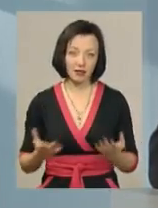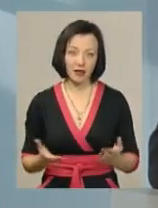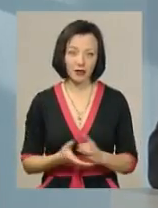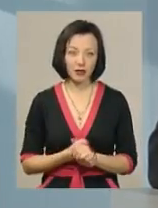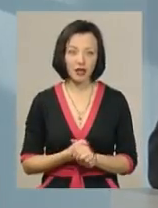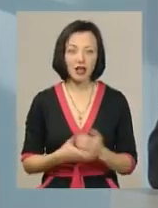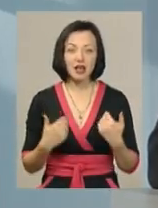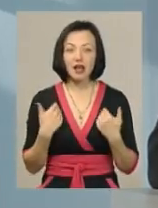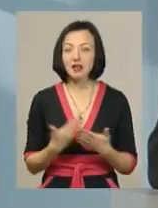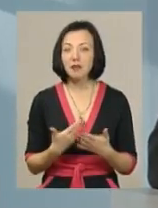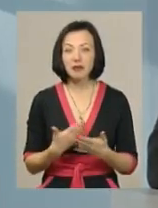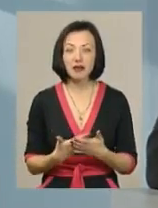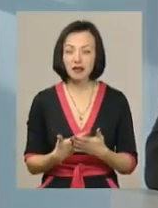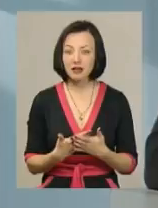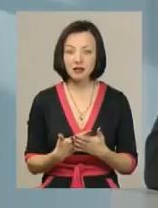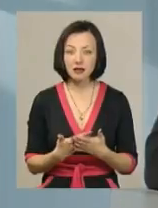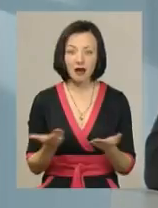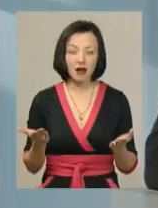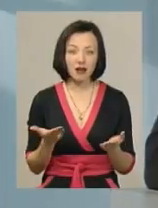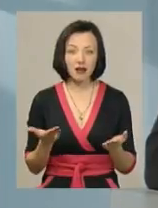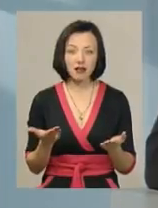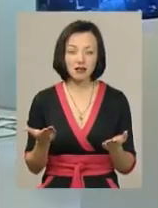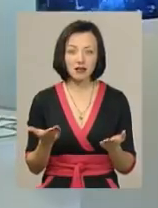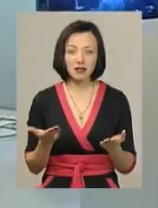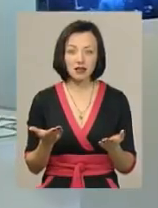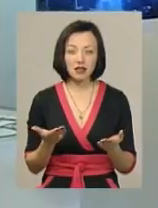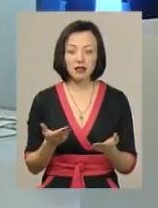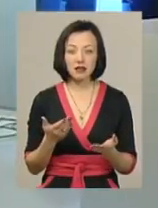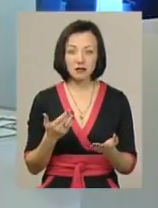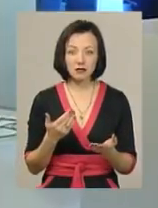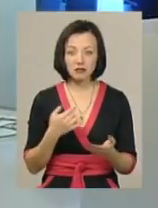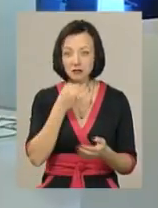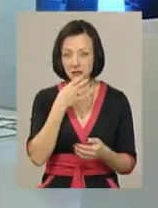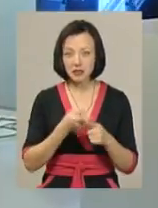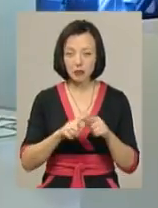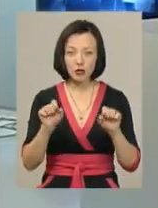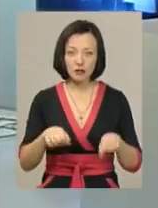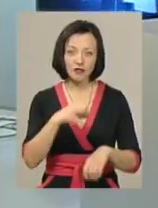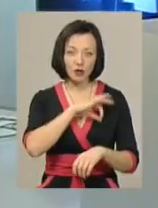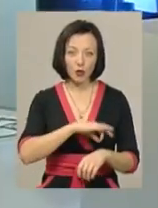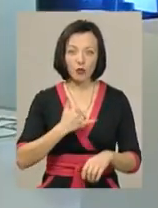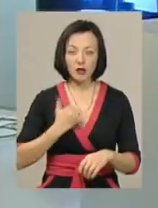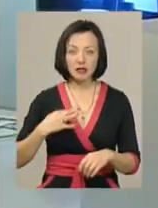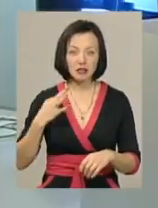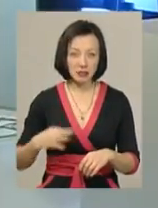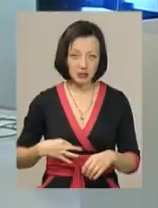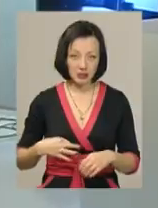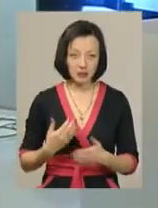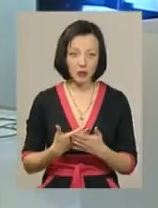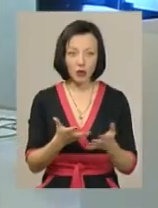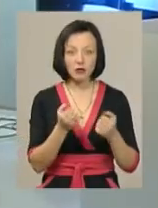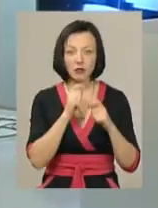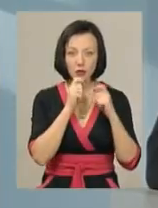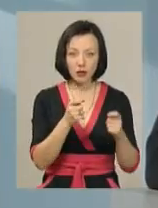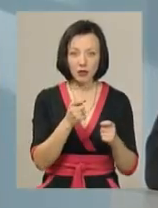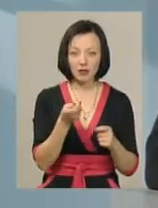От і я наприклад абсолютно е Ну скажімо так схильна до того що треба ці можливості використовувати в мене син отримував